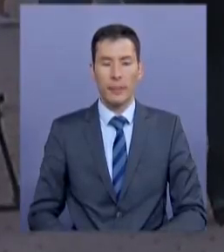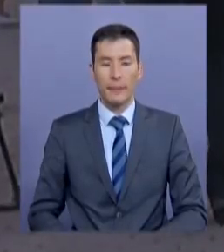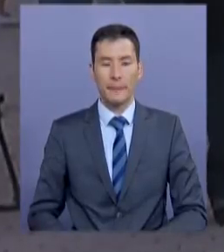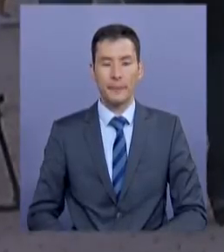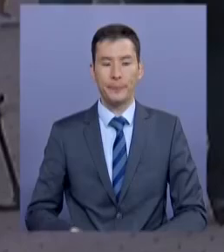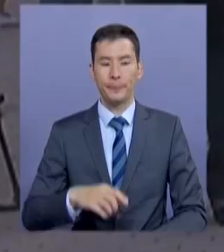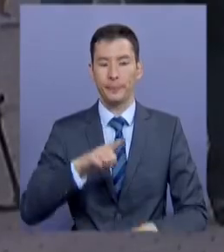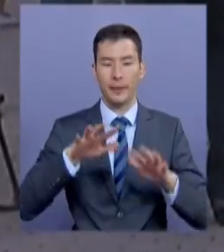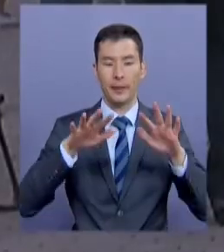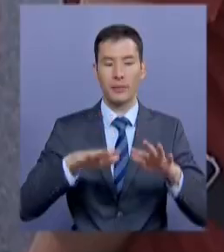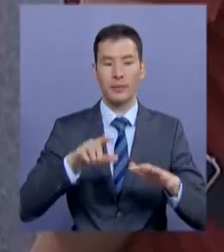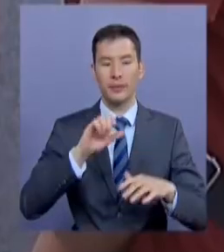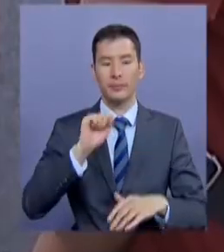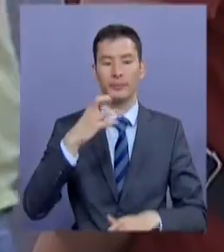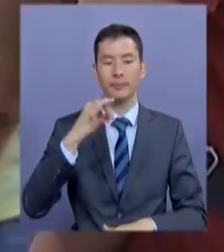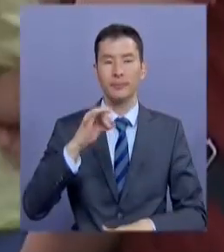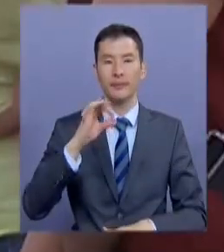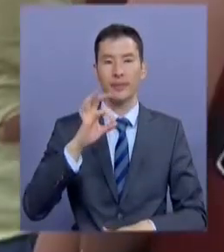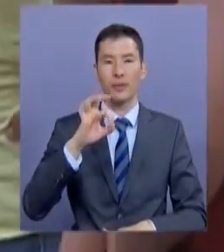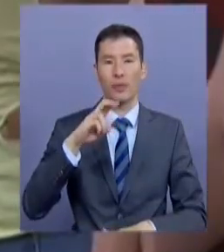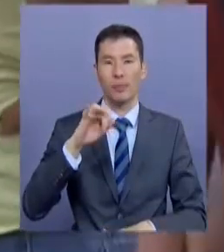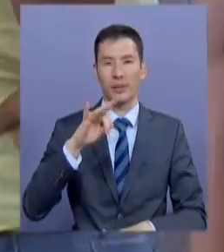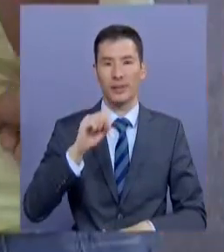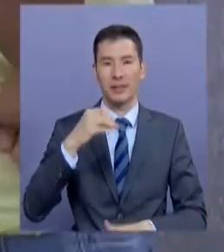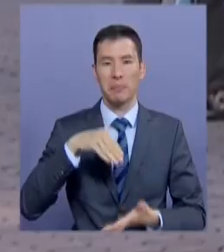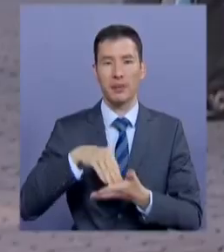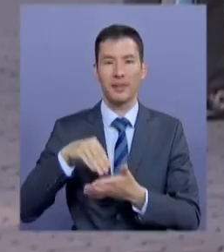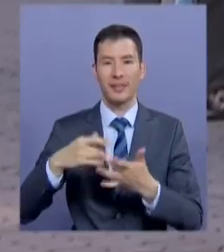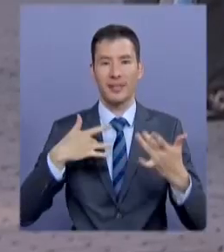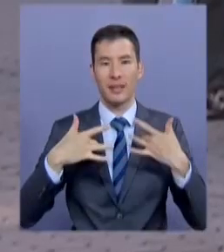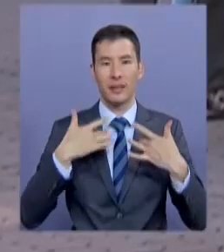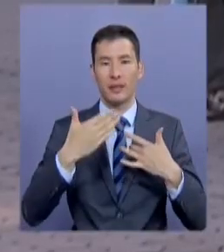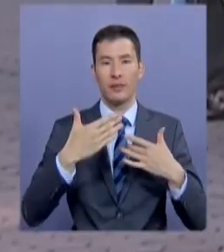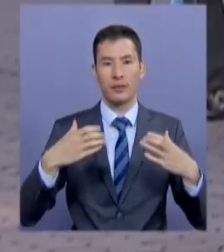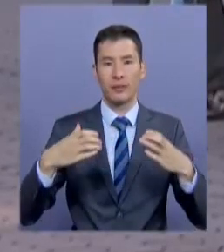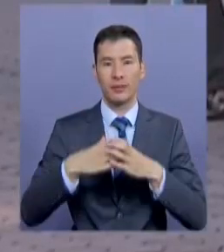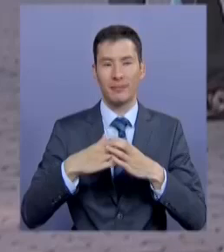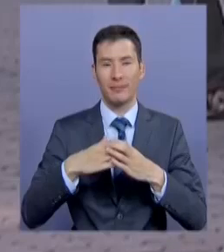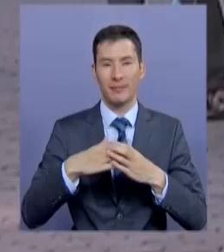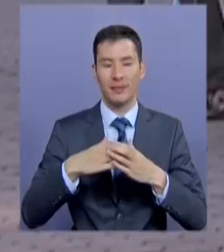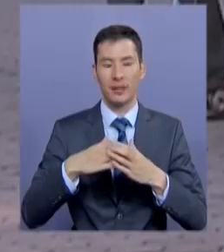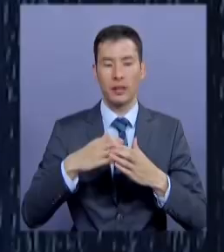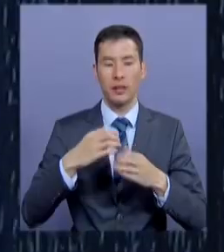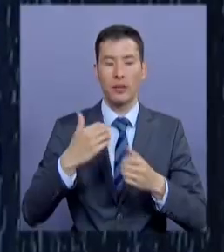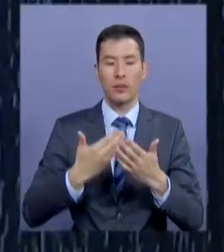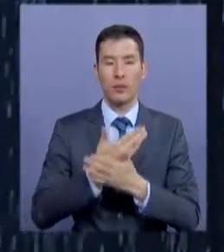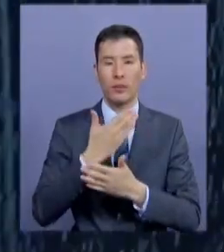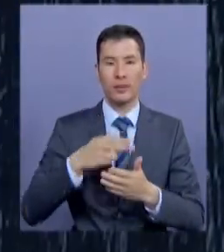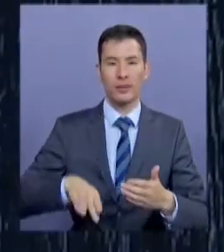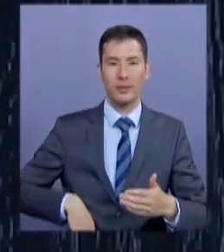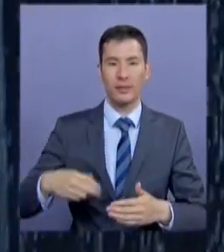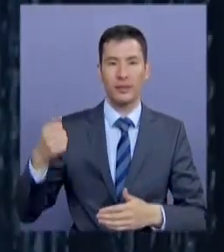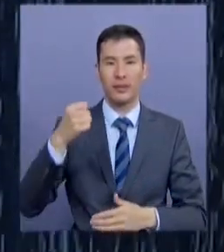Бұл жетекшісіз қалған Абай атындағы опера және балет театрының хор әртістері. Айтуларынша театрдың жаңа басшысы Айя